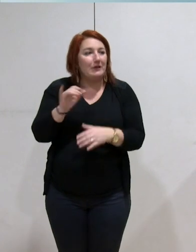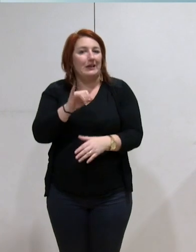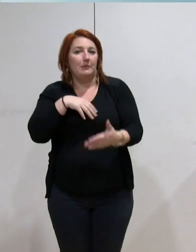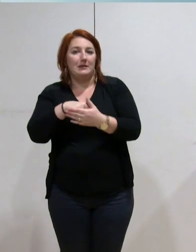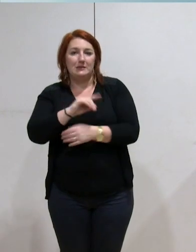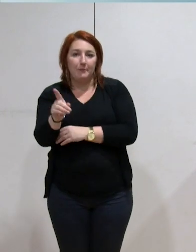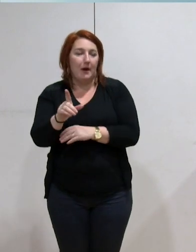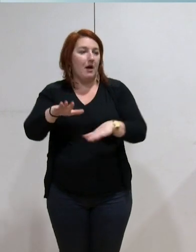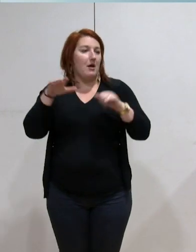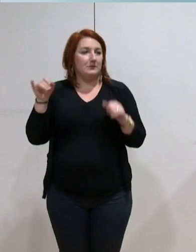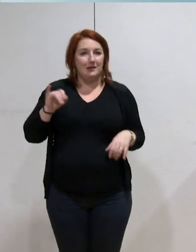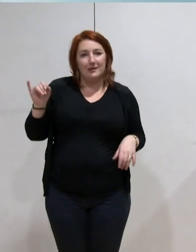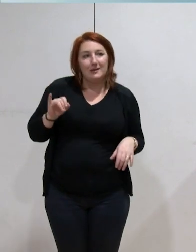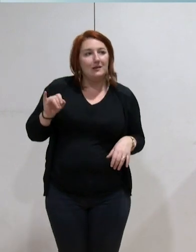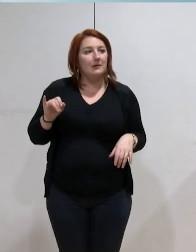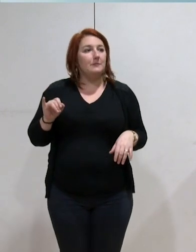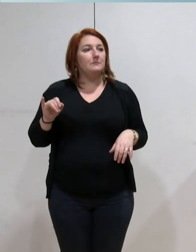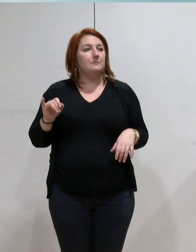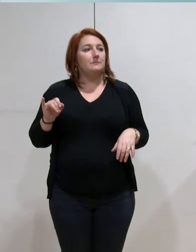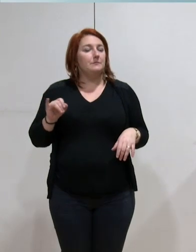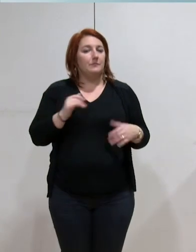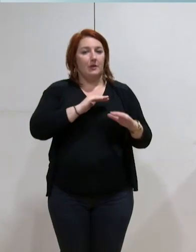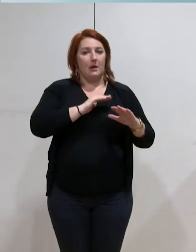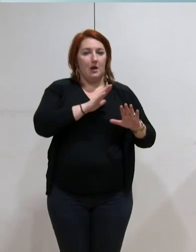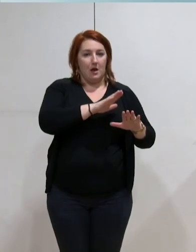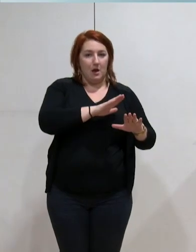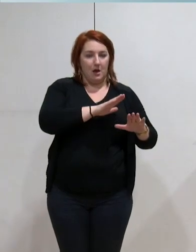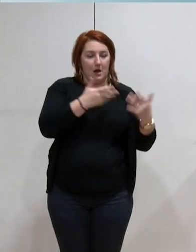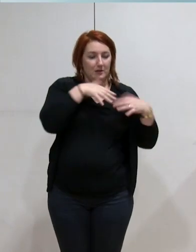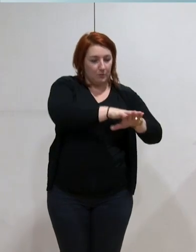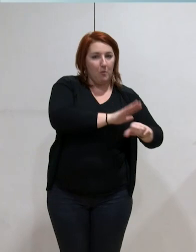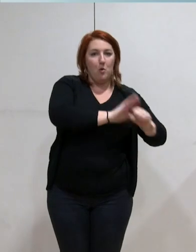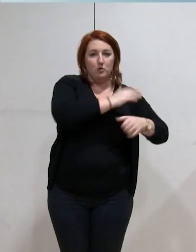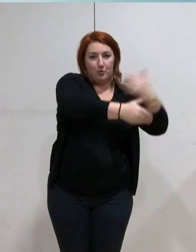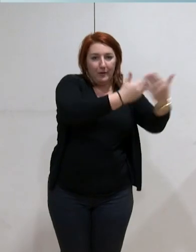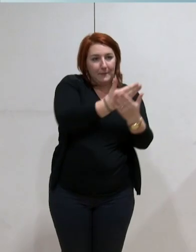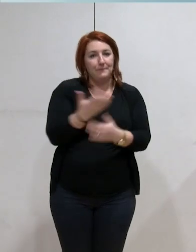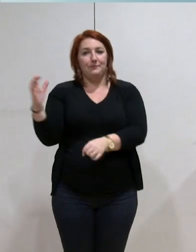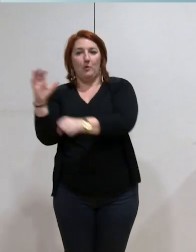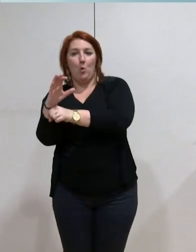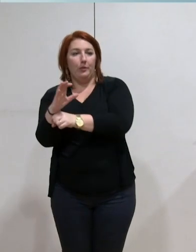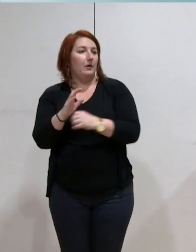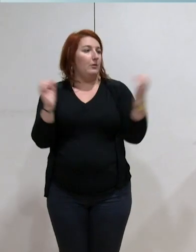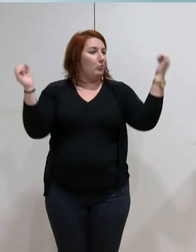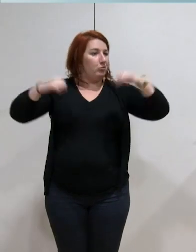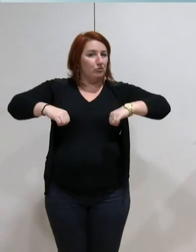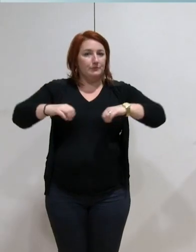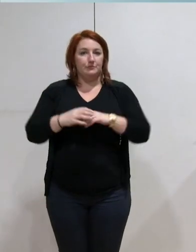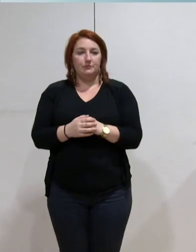vote qui s'abstient rassemblement de gauche et de progrès qui vote contre qui vote